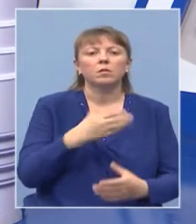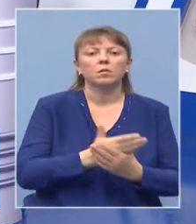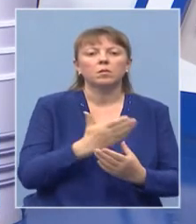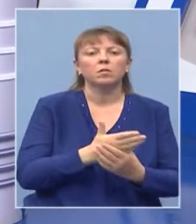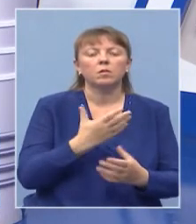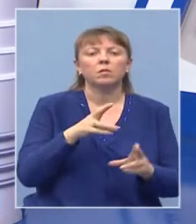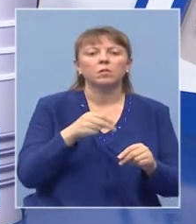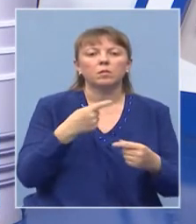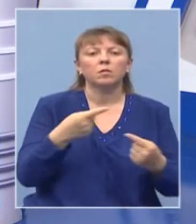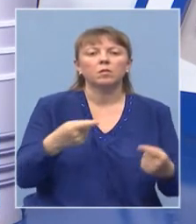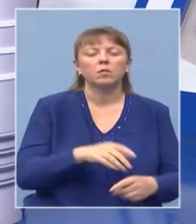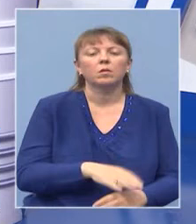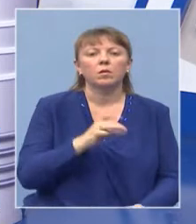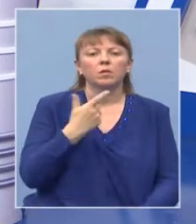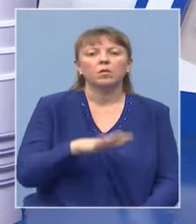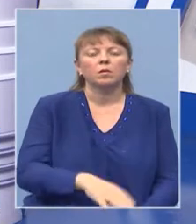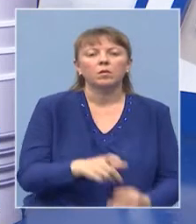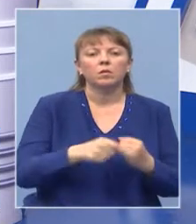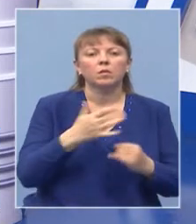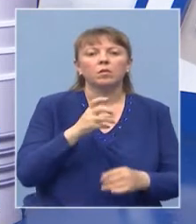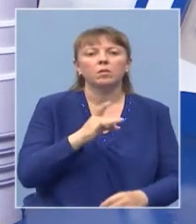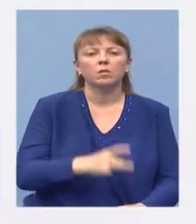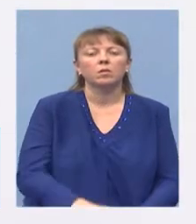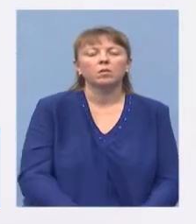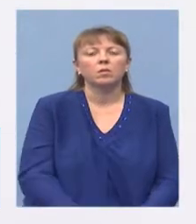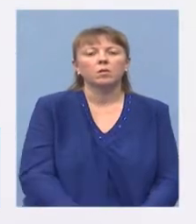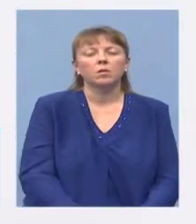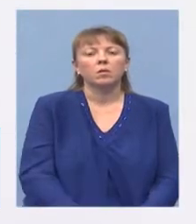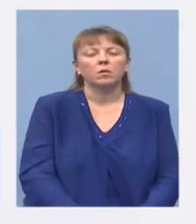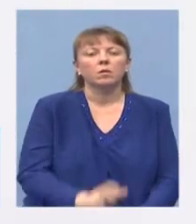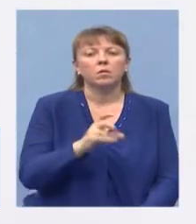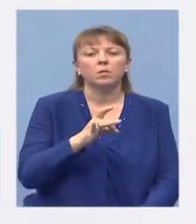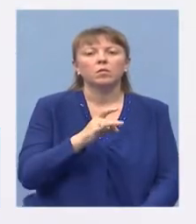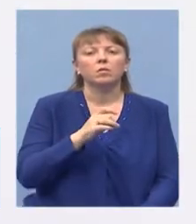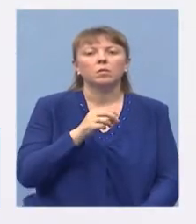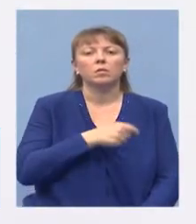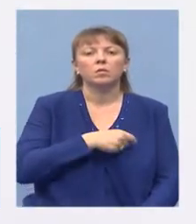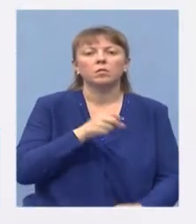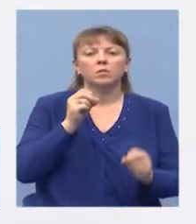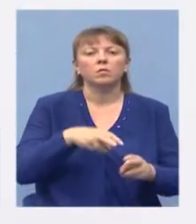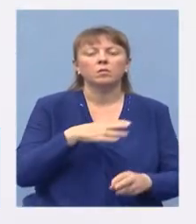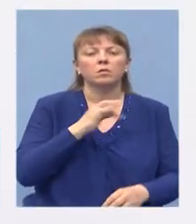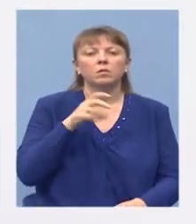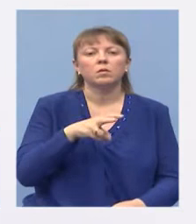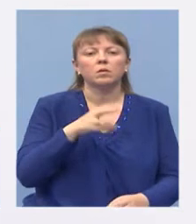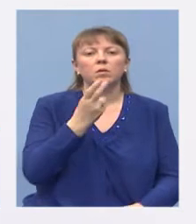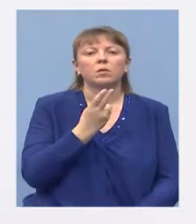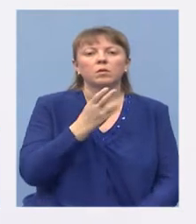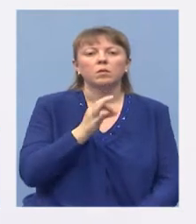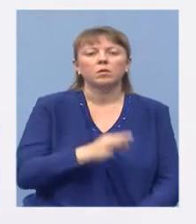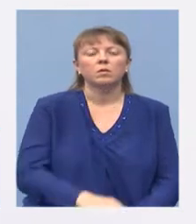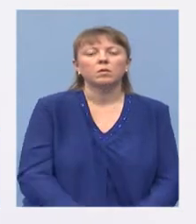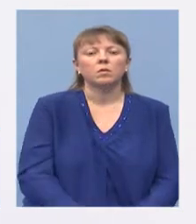участки и получить другие коммерческие услуги по вопросам земельного кадастра. Персональные менеджеры работают, как я уже отметил, во всех отделах ЦОН. То есть